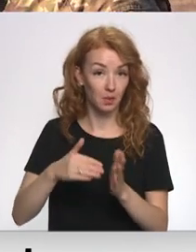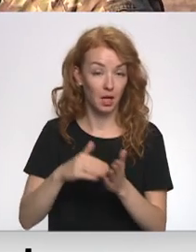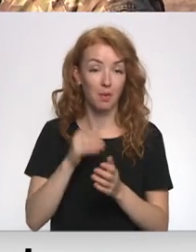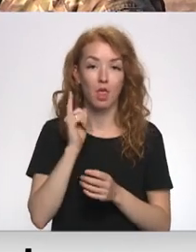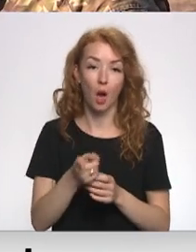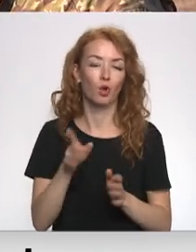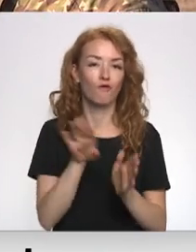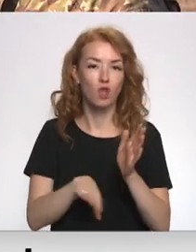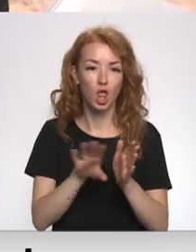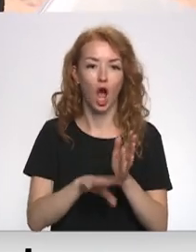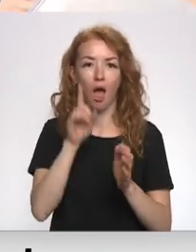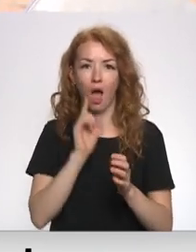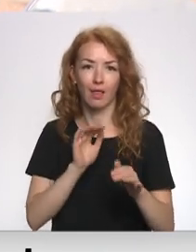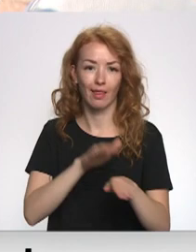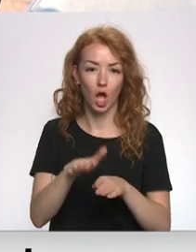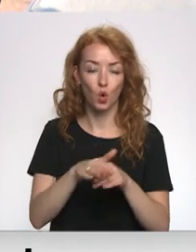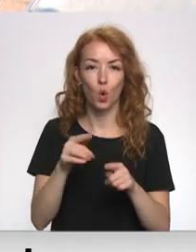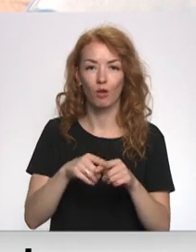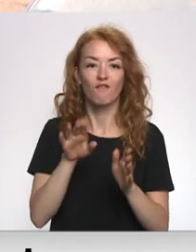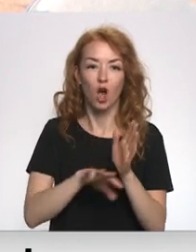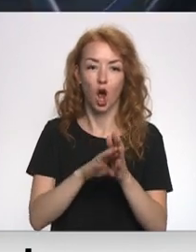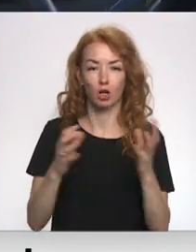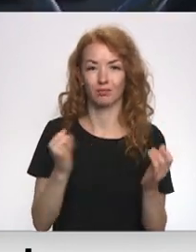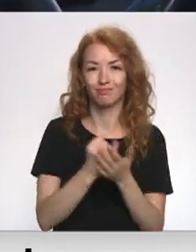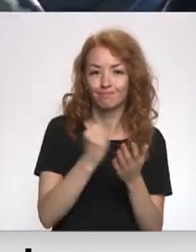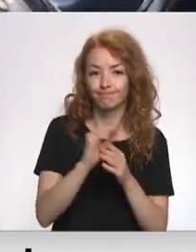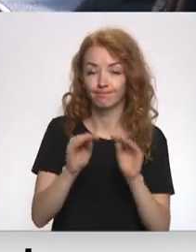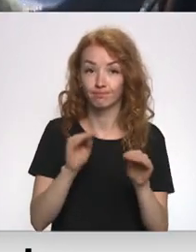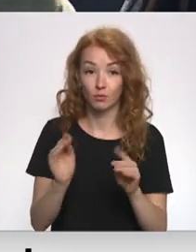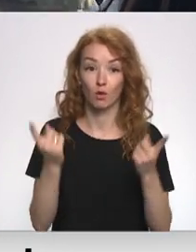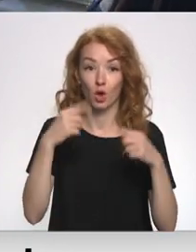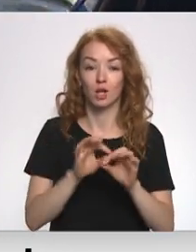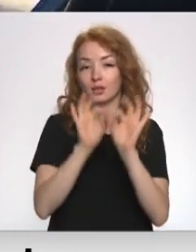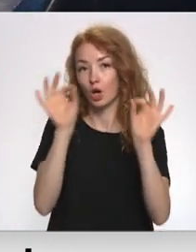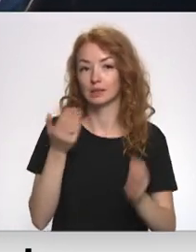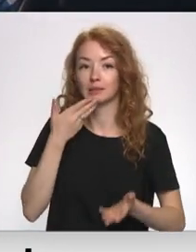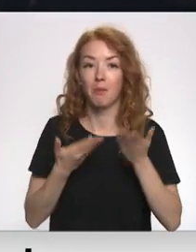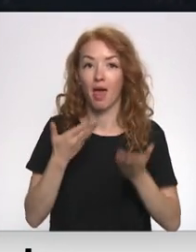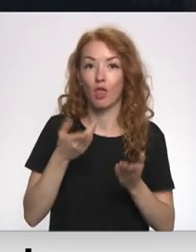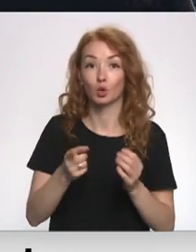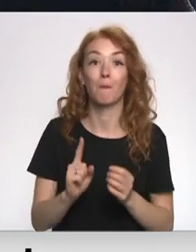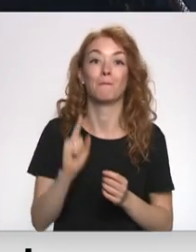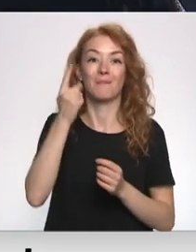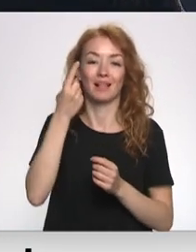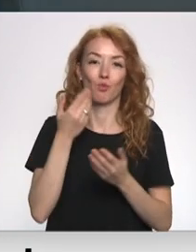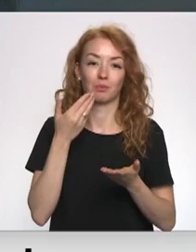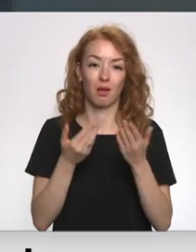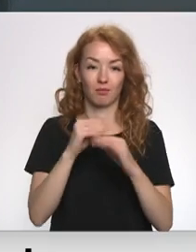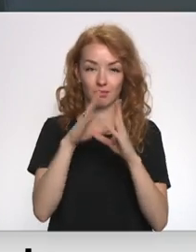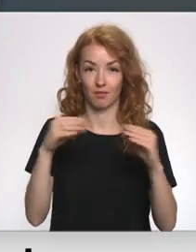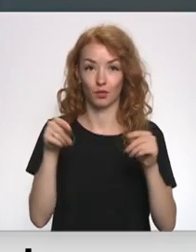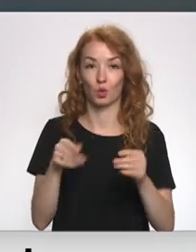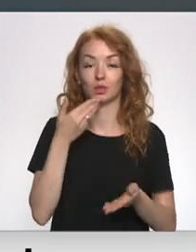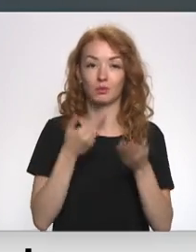jābūt vienkāršam lietošanā un apkopam. Pašlaik bruņoties spēki sākuši testēt pirmo prototīpu, ko šodien izmēģināja arī